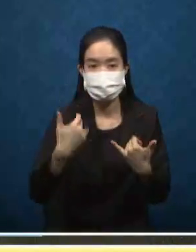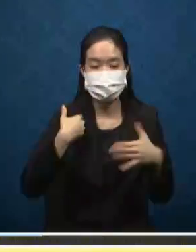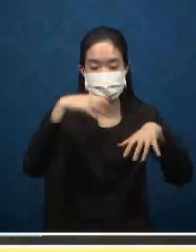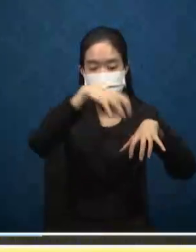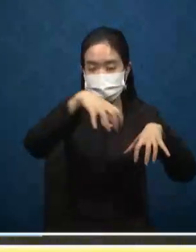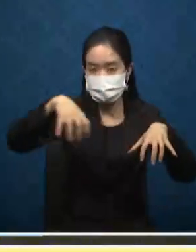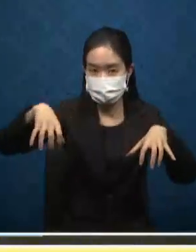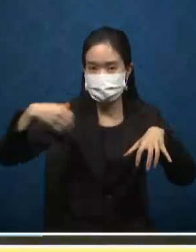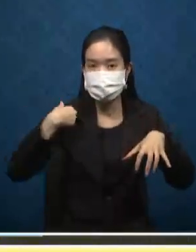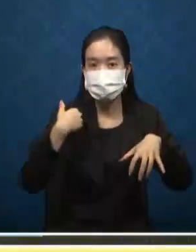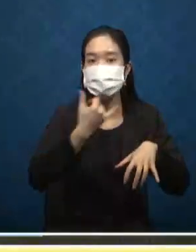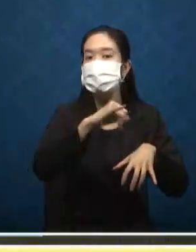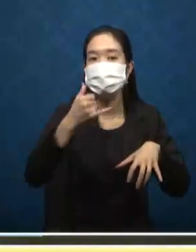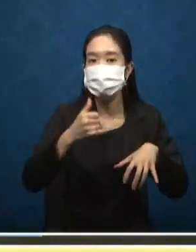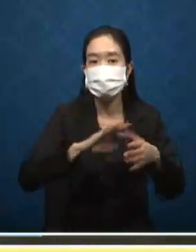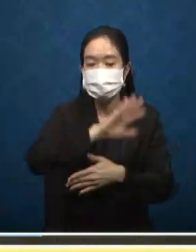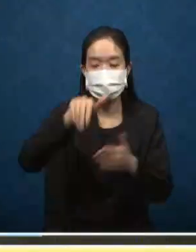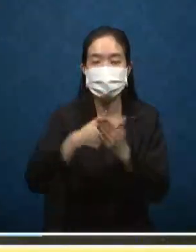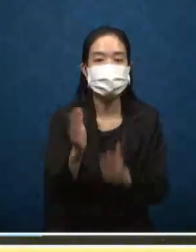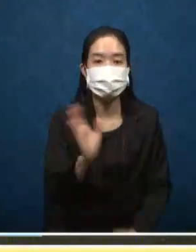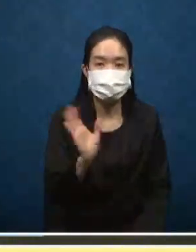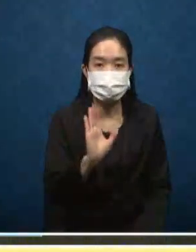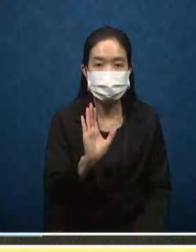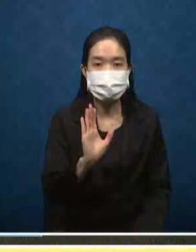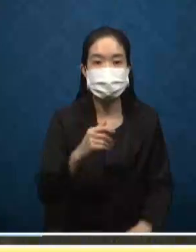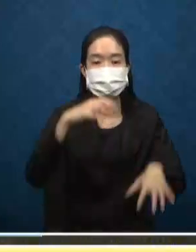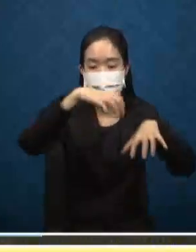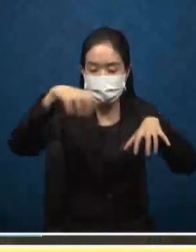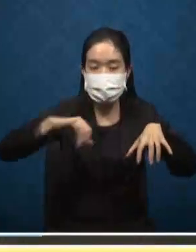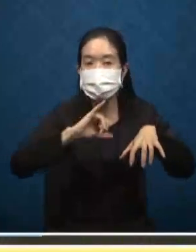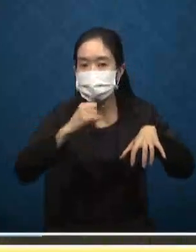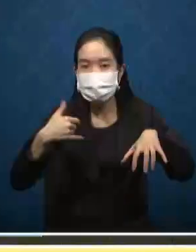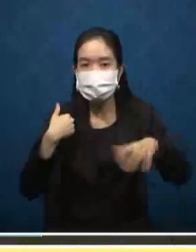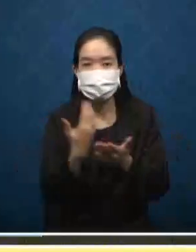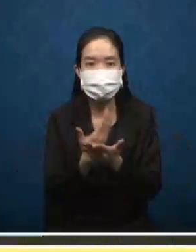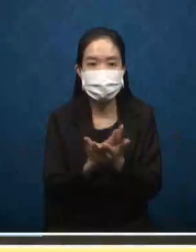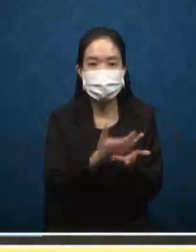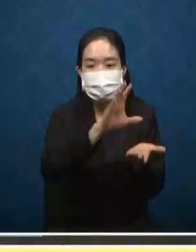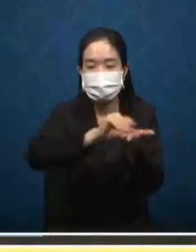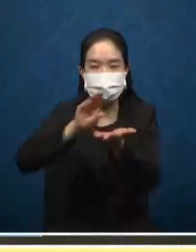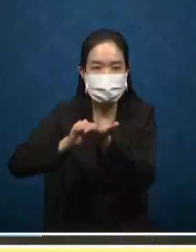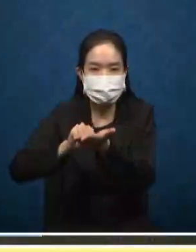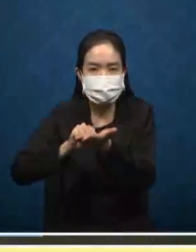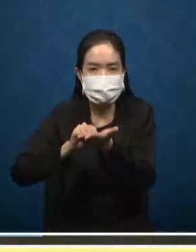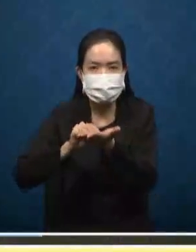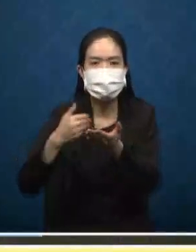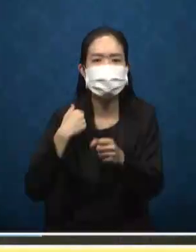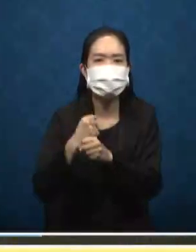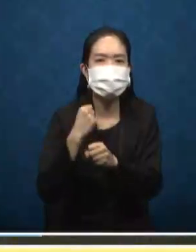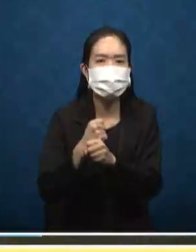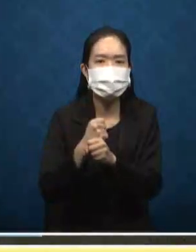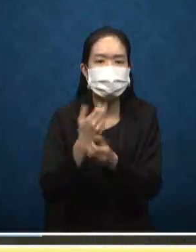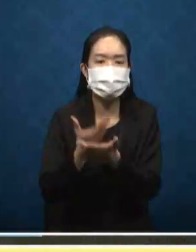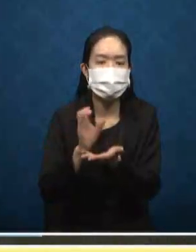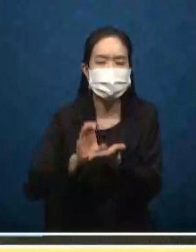ว่าบางเขตพื้นที่ที่ไปเรียกเก็บเงินทรัพย์สินหรือใช้ระบบอุปถัมภ์ในทางมิ